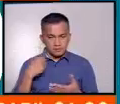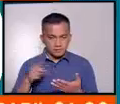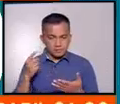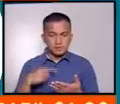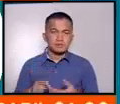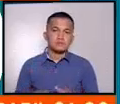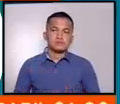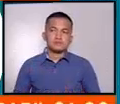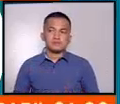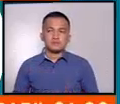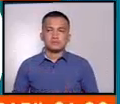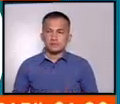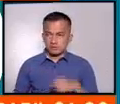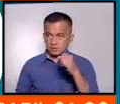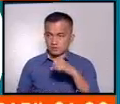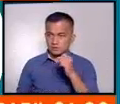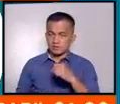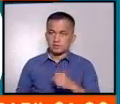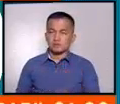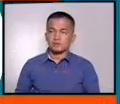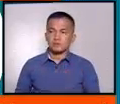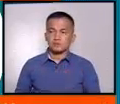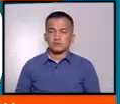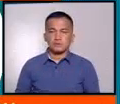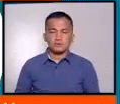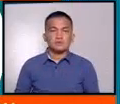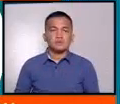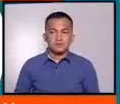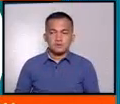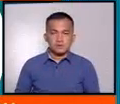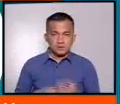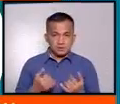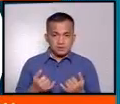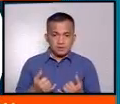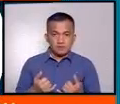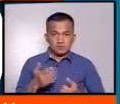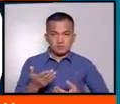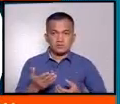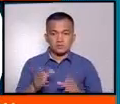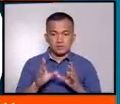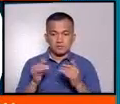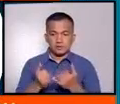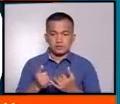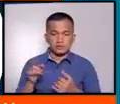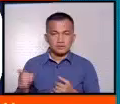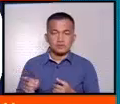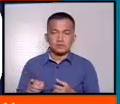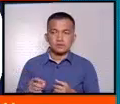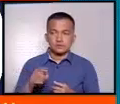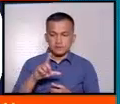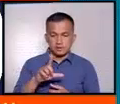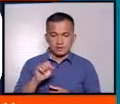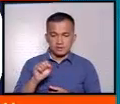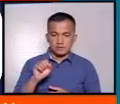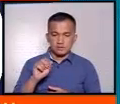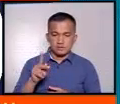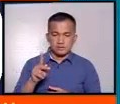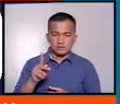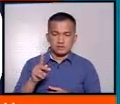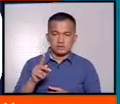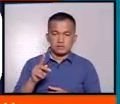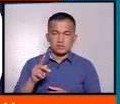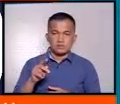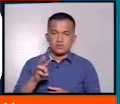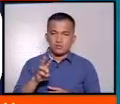pag-inspeksyon? Opo, opo. So, tama po yan. So ito pong kumpanya nila, itong LSK General Wax and